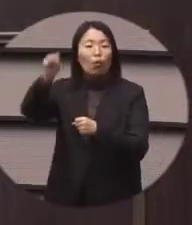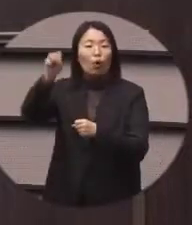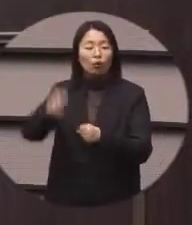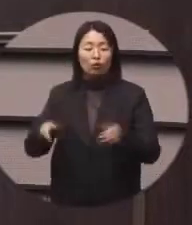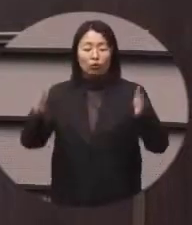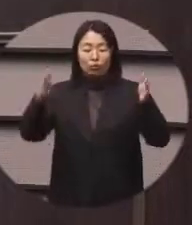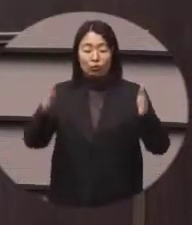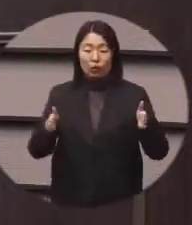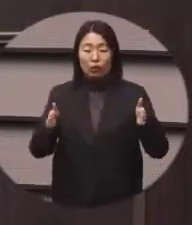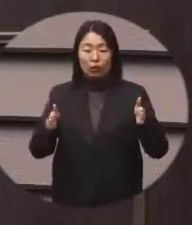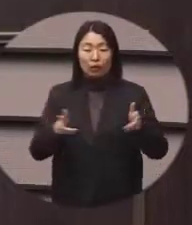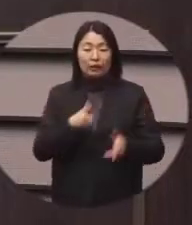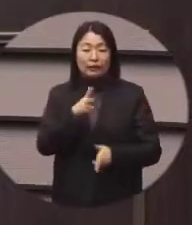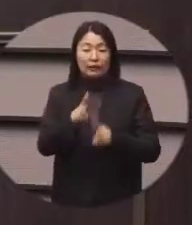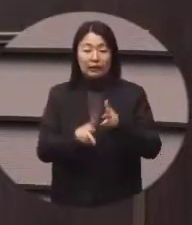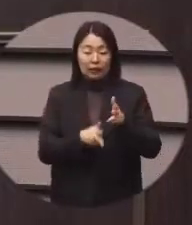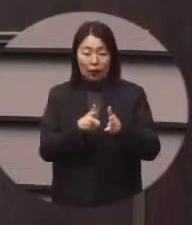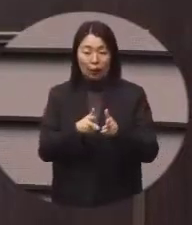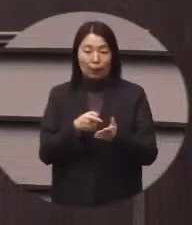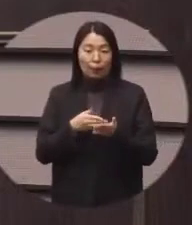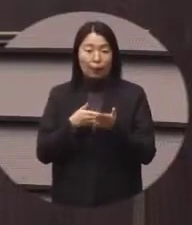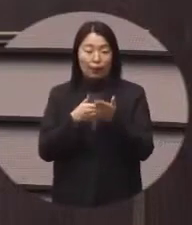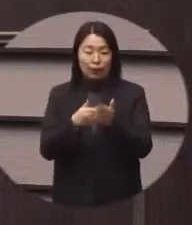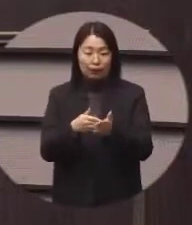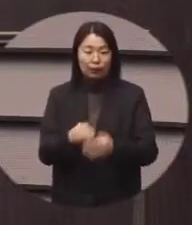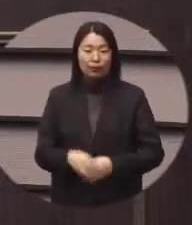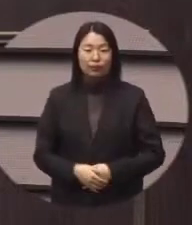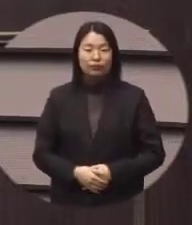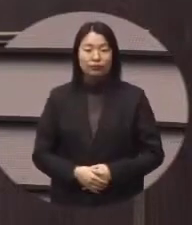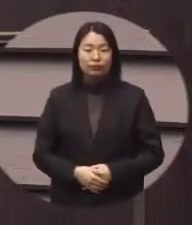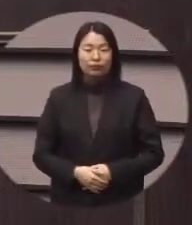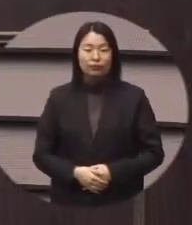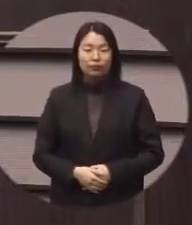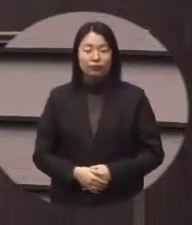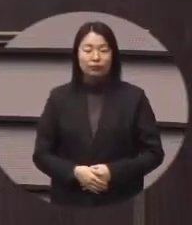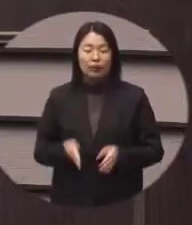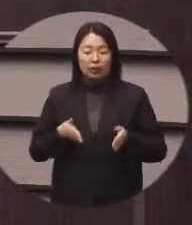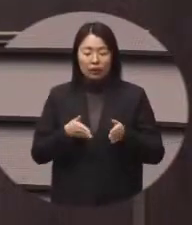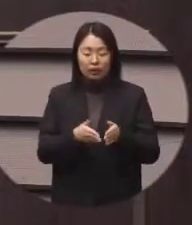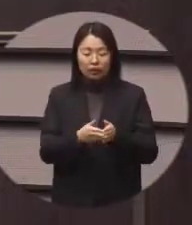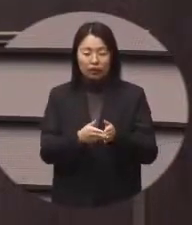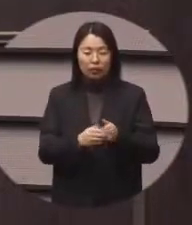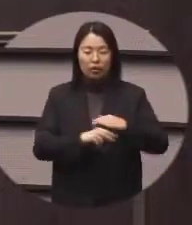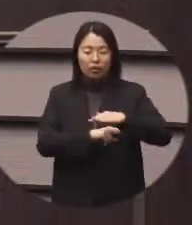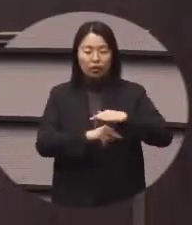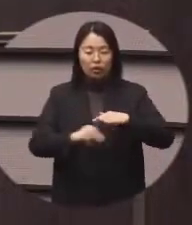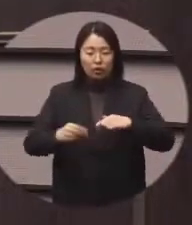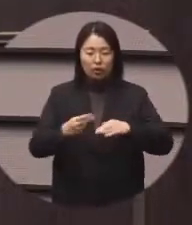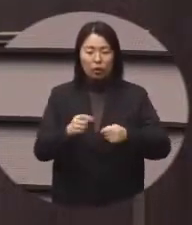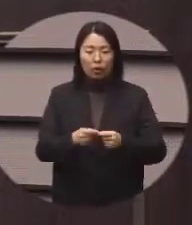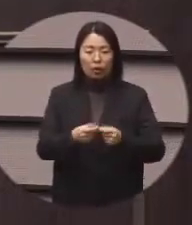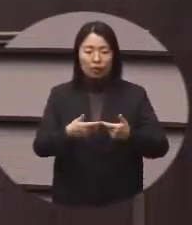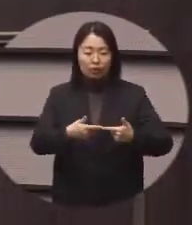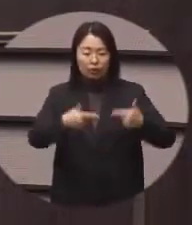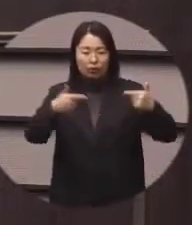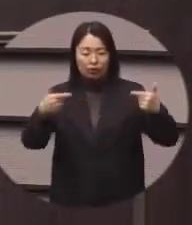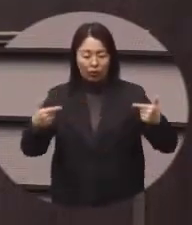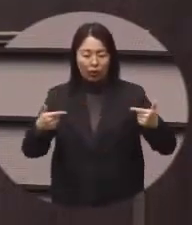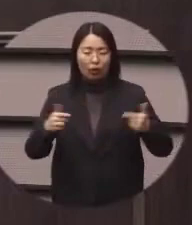수서 광주선 사업 발주, 위례 3동선 예타 신청, 경광선 연장 타당성 용역